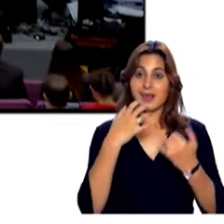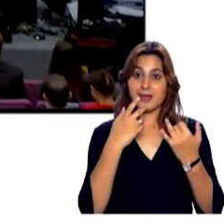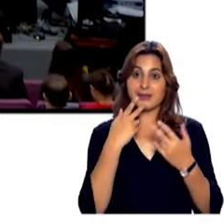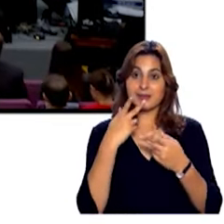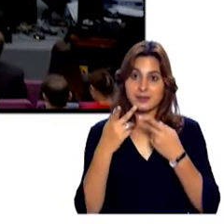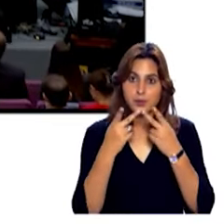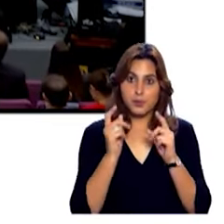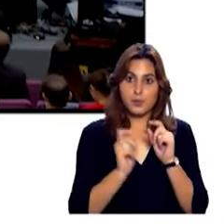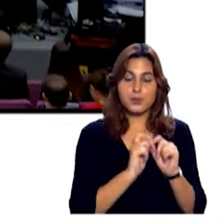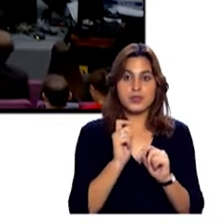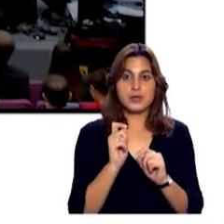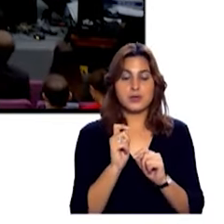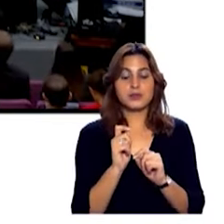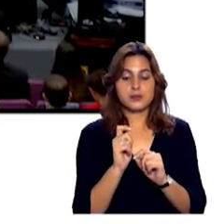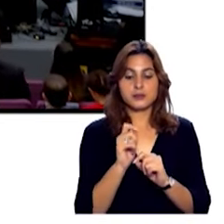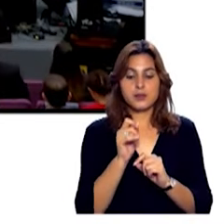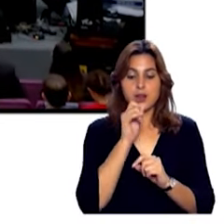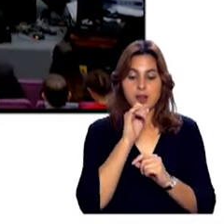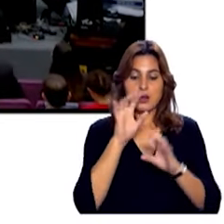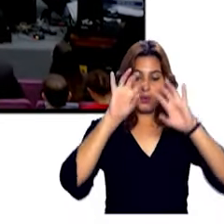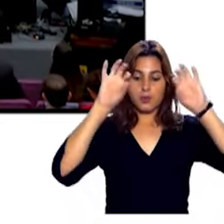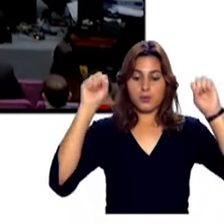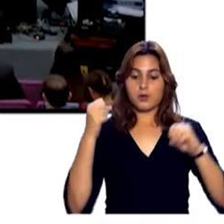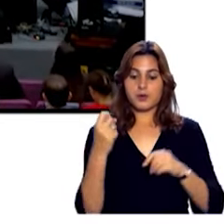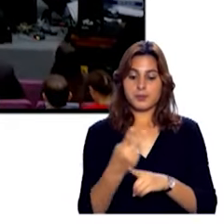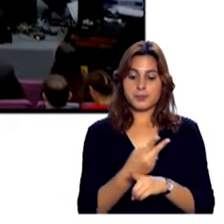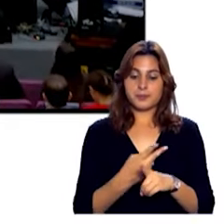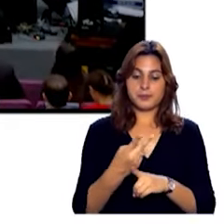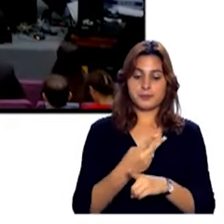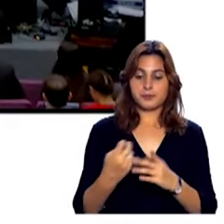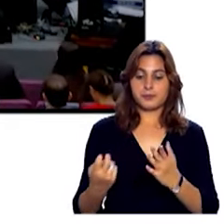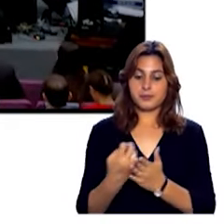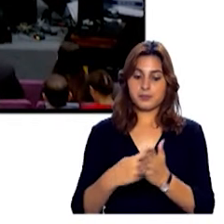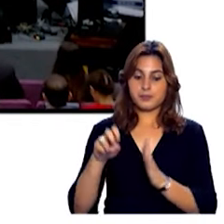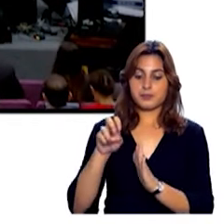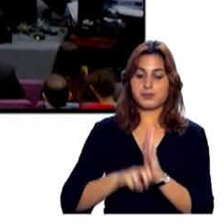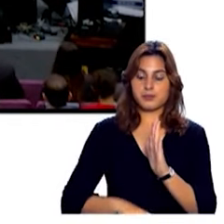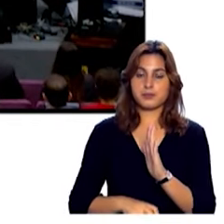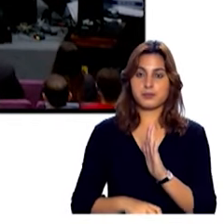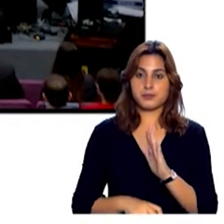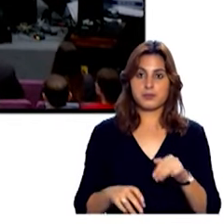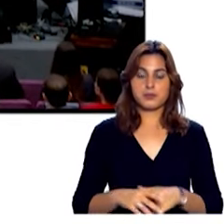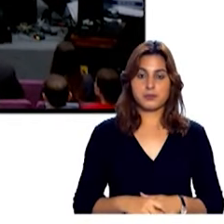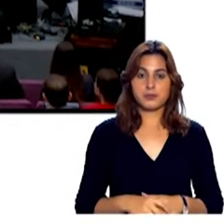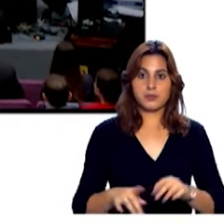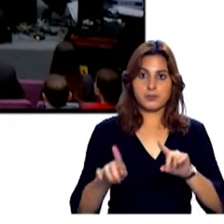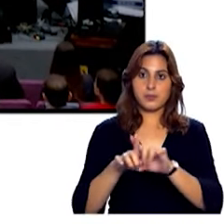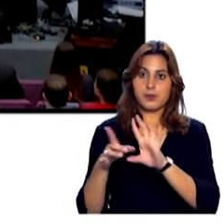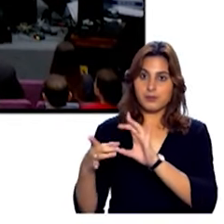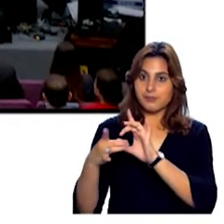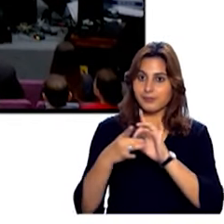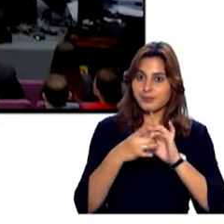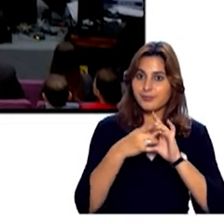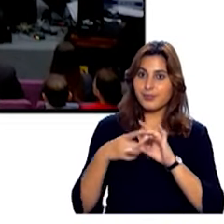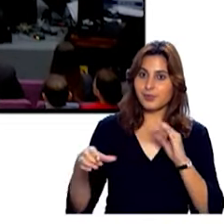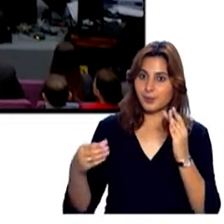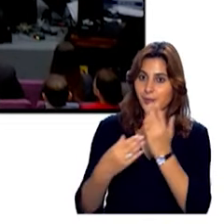cassazione le cause tributarie Il la durata del giudizio DI cassazione LA durata media